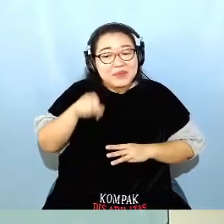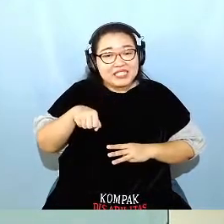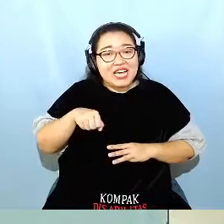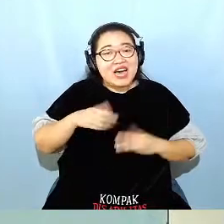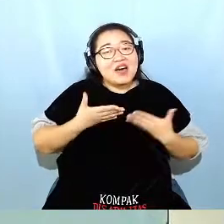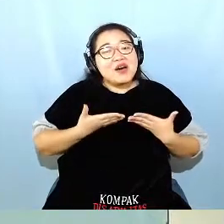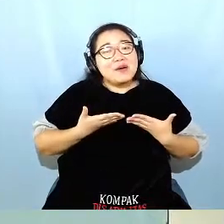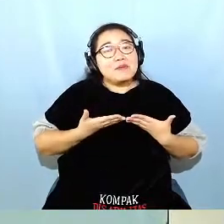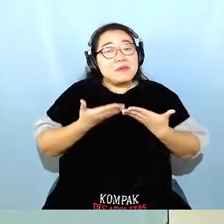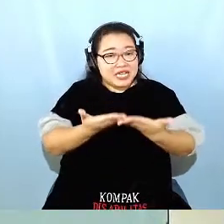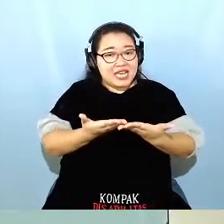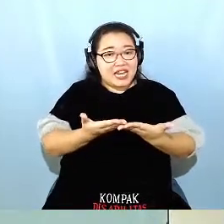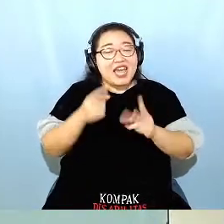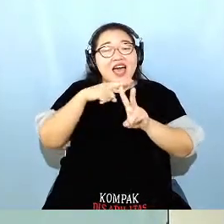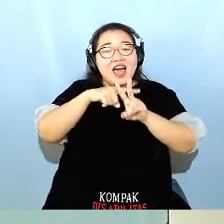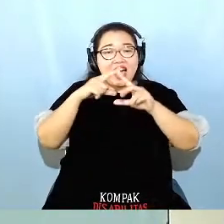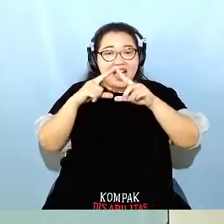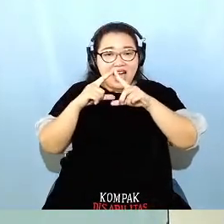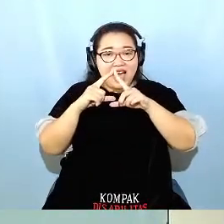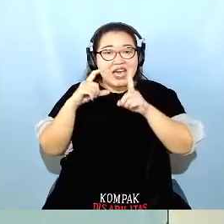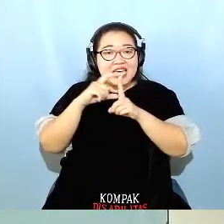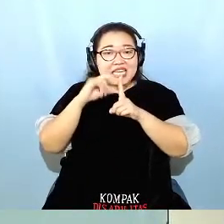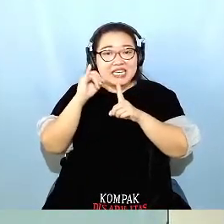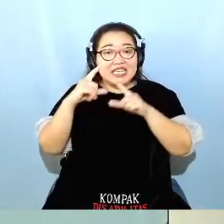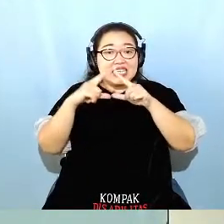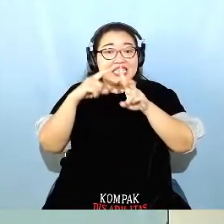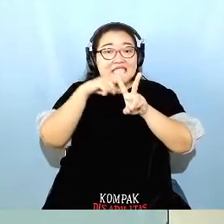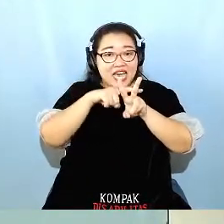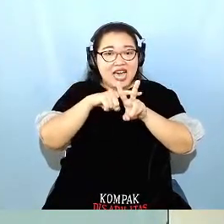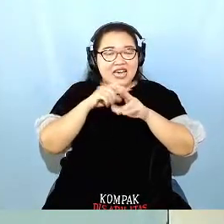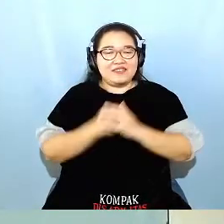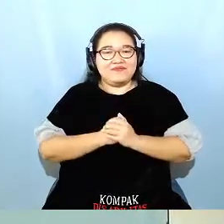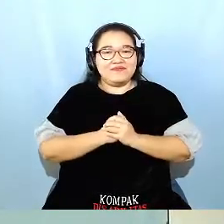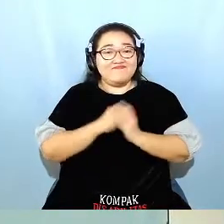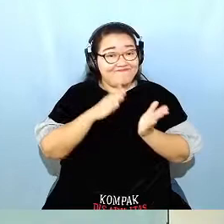Lalu yang keempat adalah tindakan melayani,